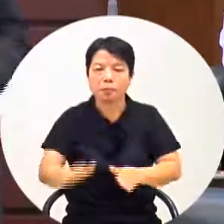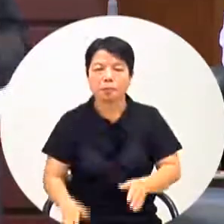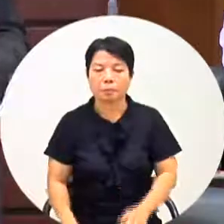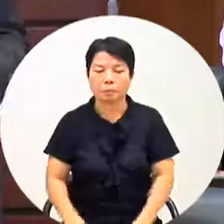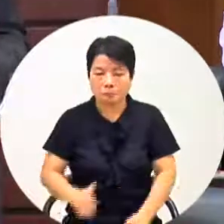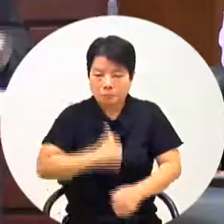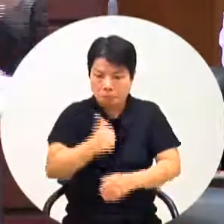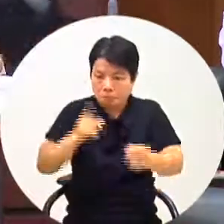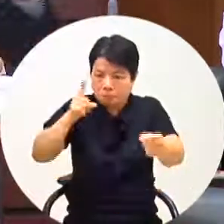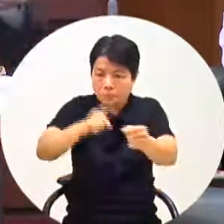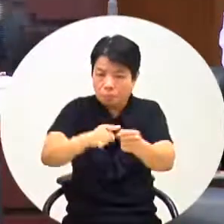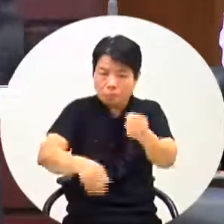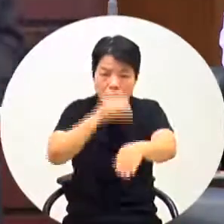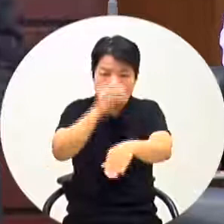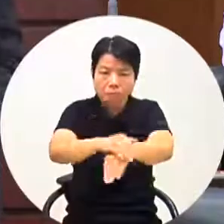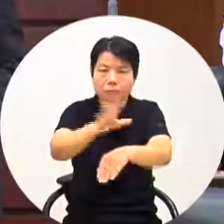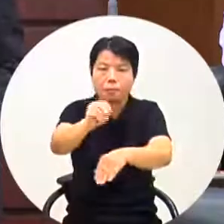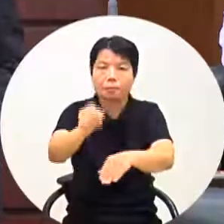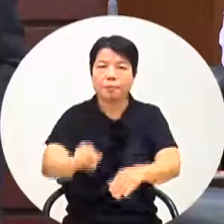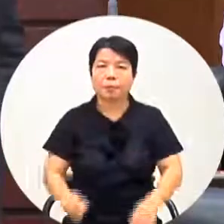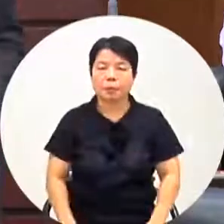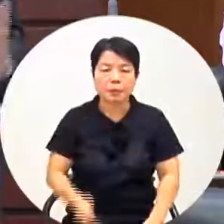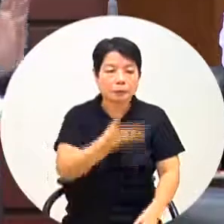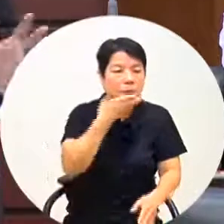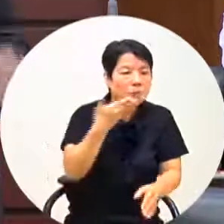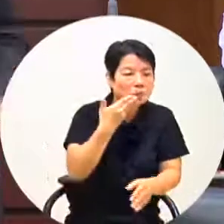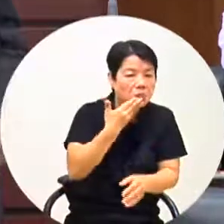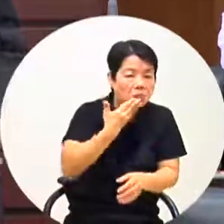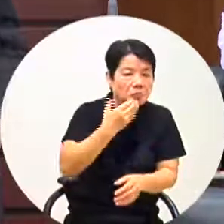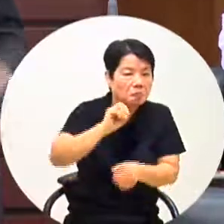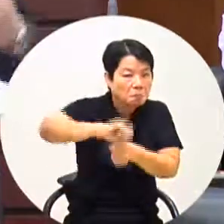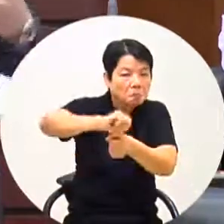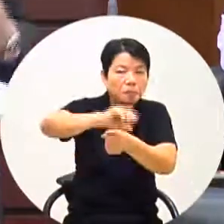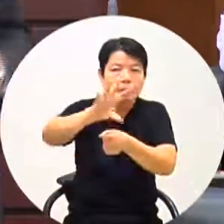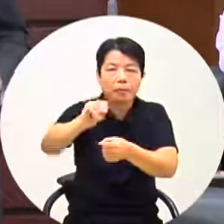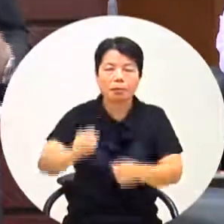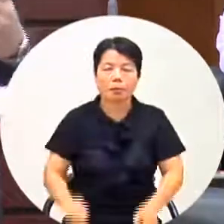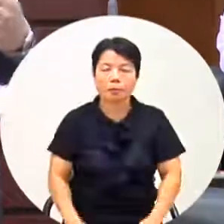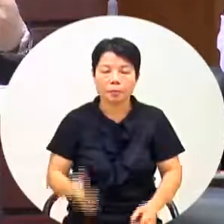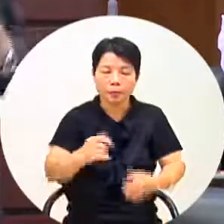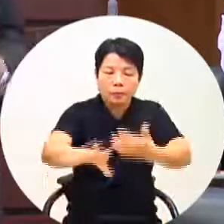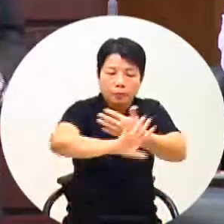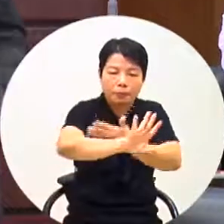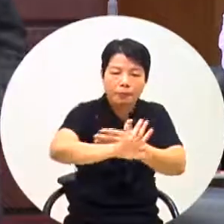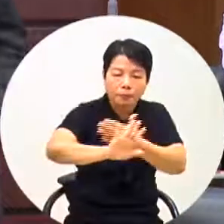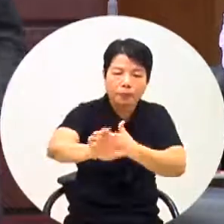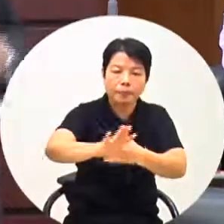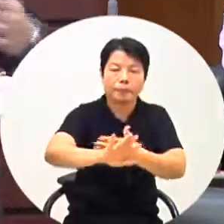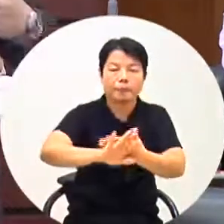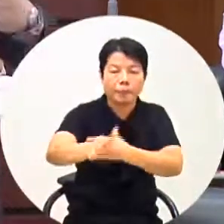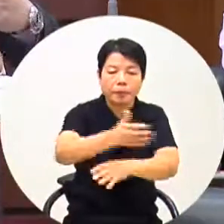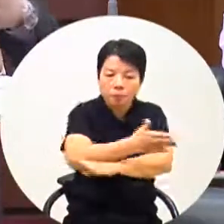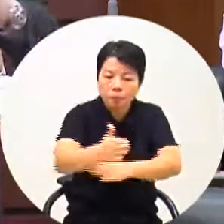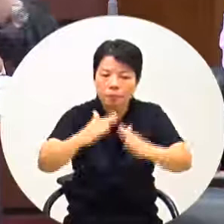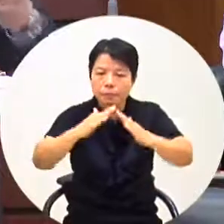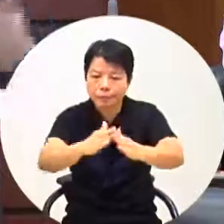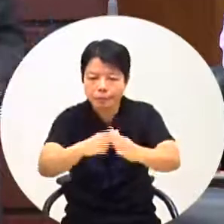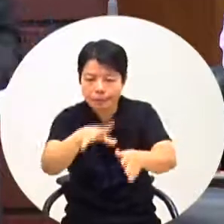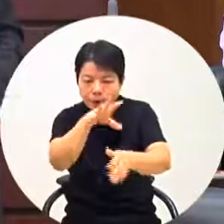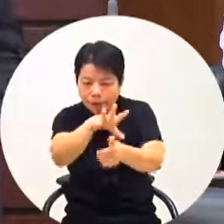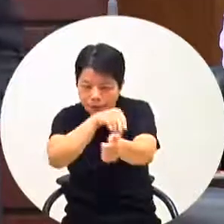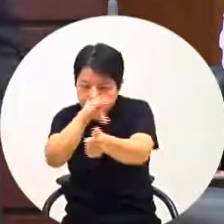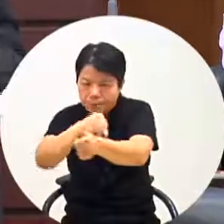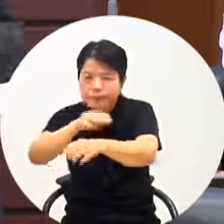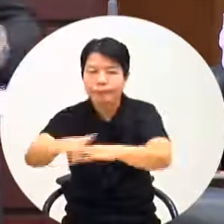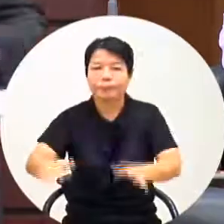真的有达成，那个利是不是大于弊。那第二个当然是我们会参考其他县市跟中央一些法规的一些做法。那再来就是我们想看看说实